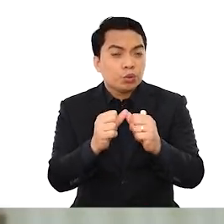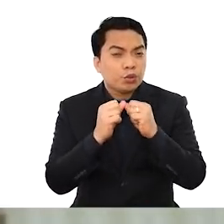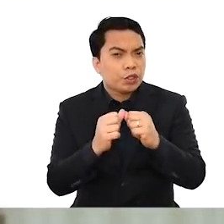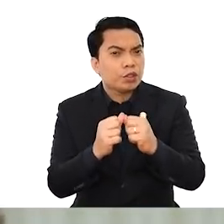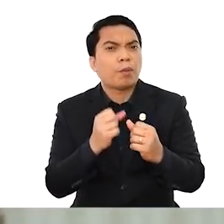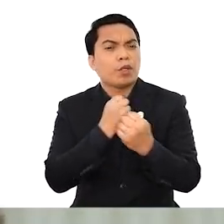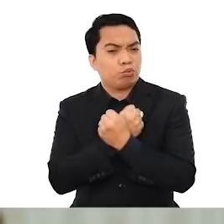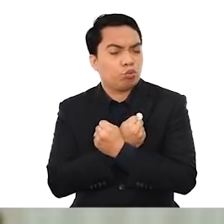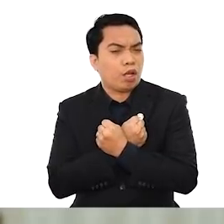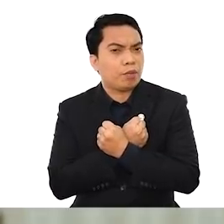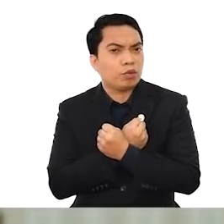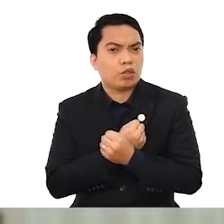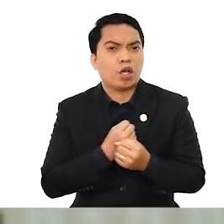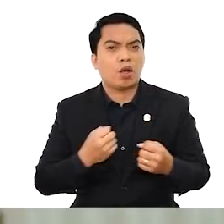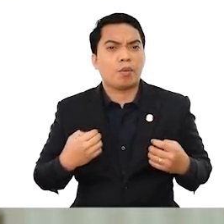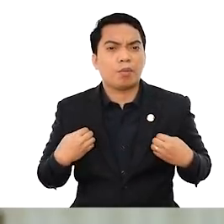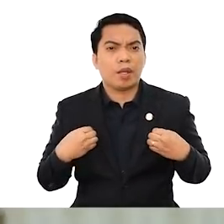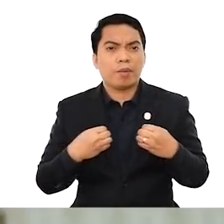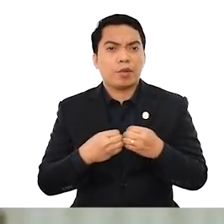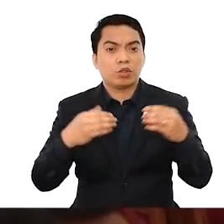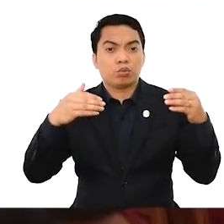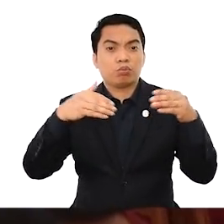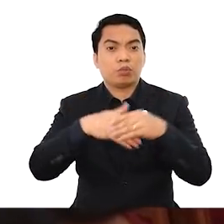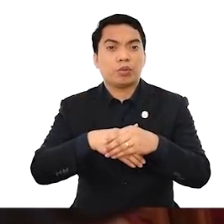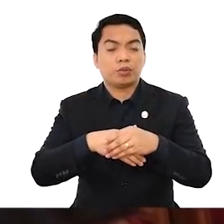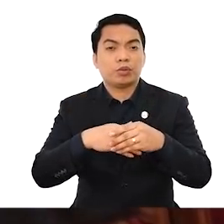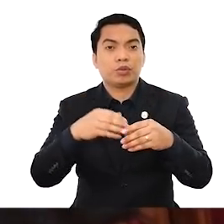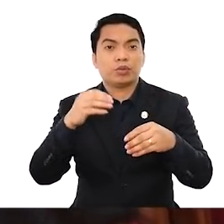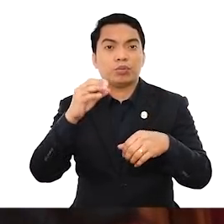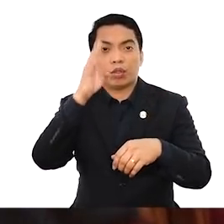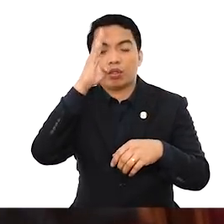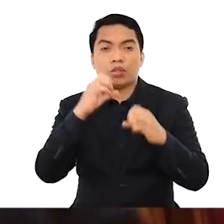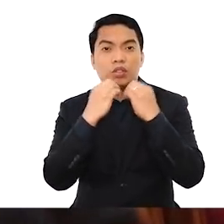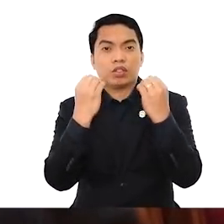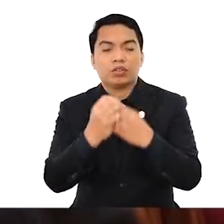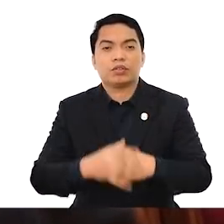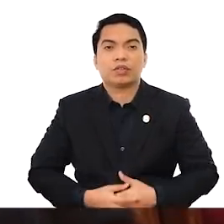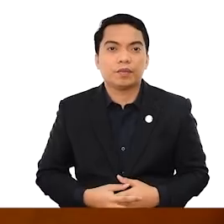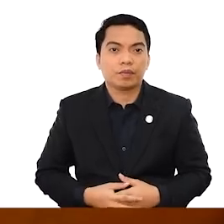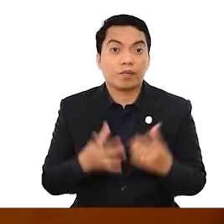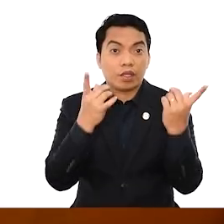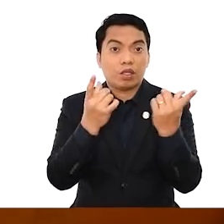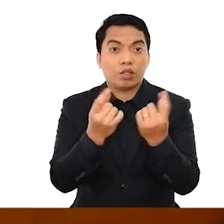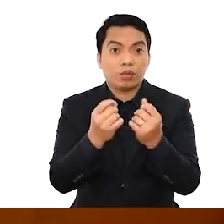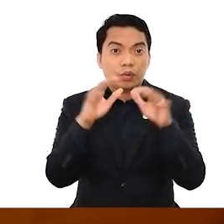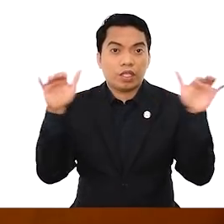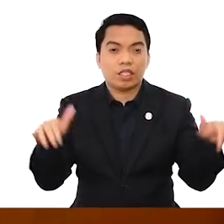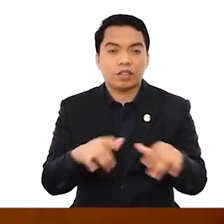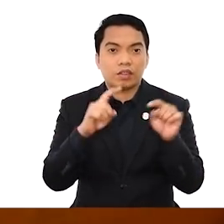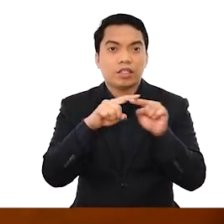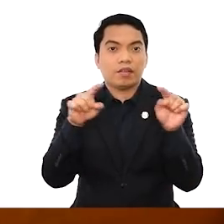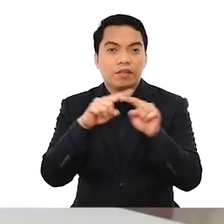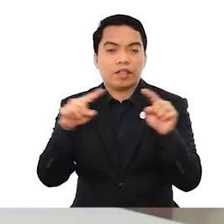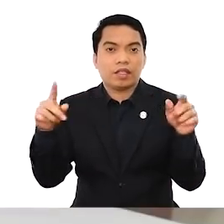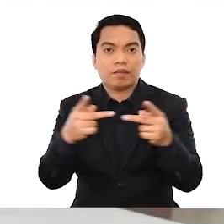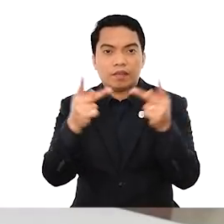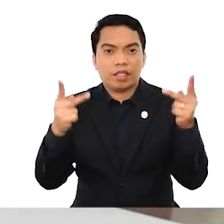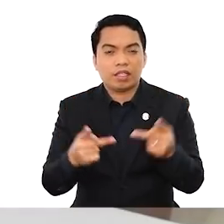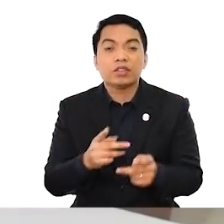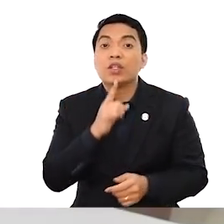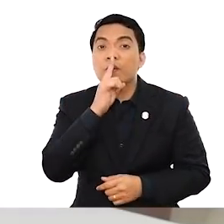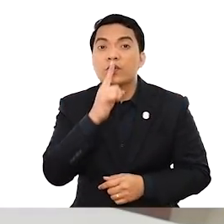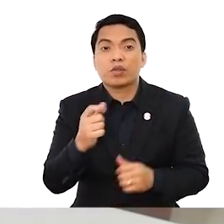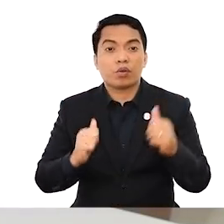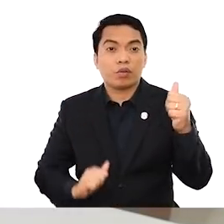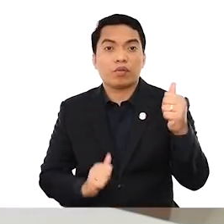mag-asawa o ng nasa kapisan ng Buklod. Isinagawa ang aktibidad sa iba't ibang dako upang matiyak na masunod